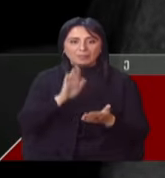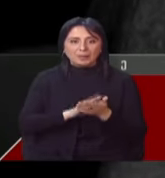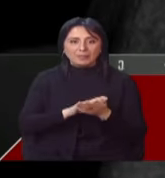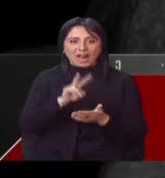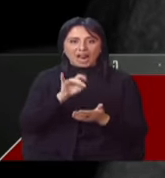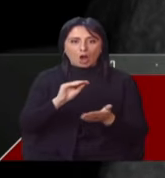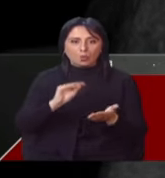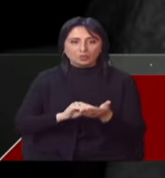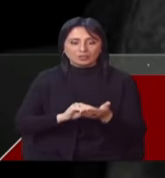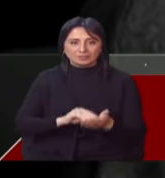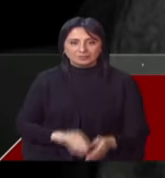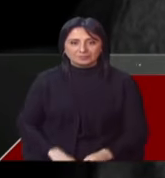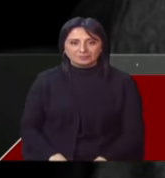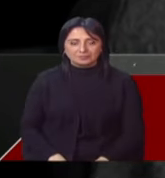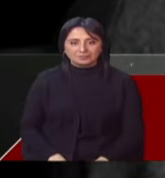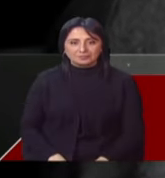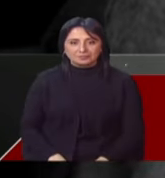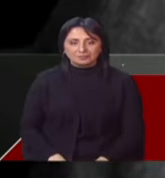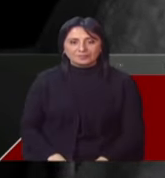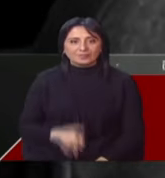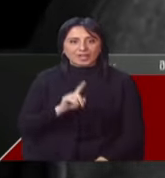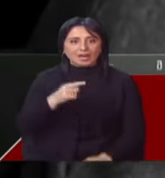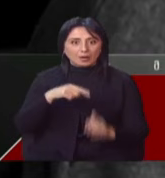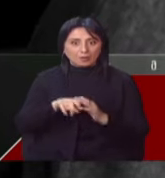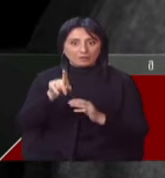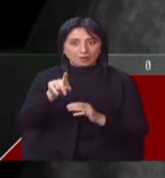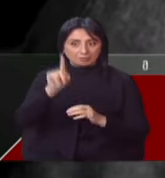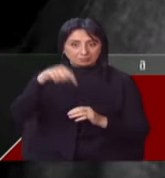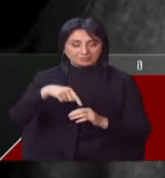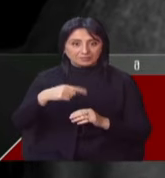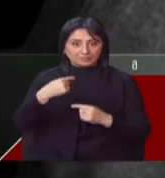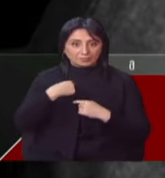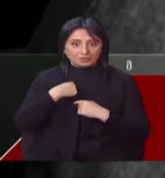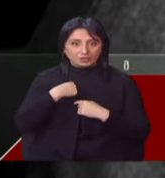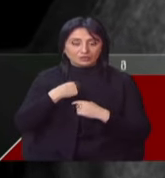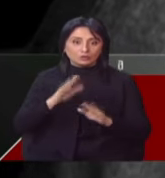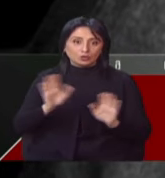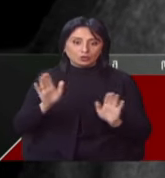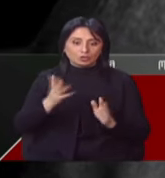ლაურეატი გრიგორი ჩუღრაი. ან რახან მაგან იკისრავო, ამათმა თქოს,